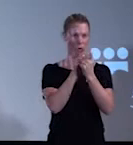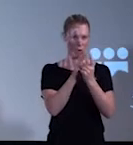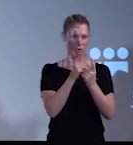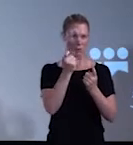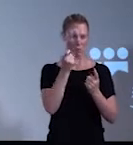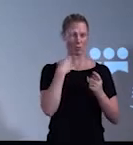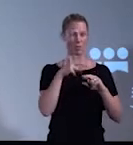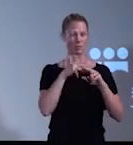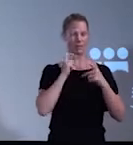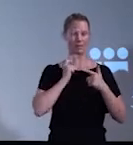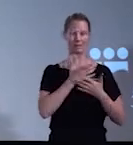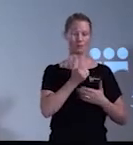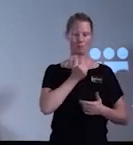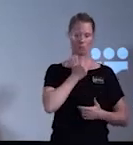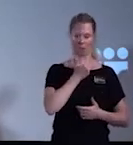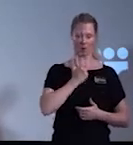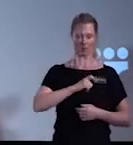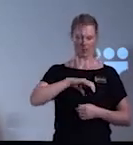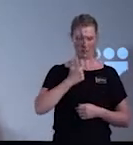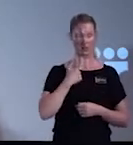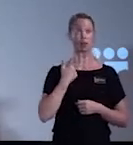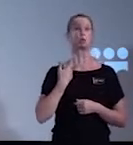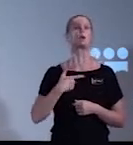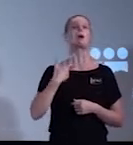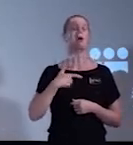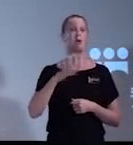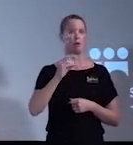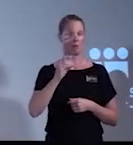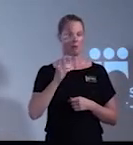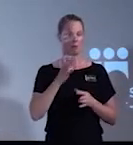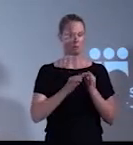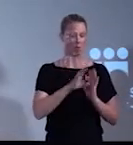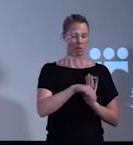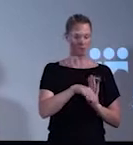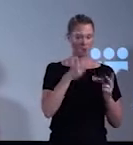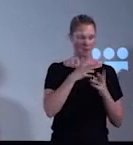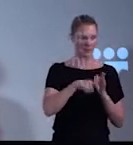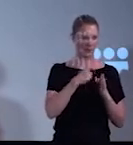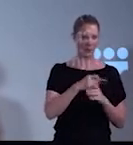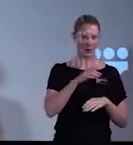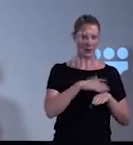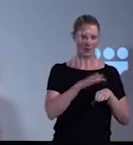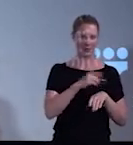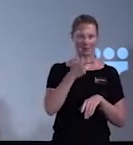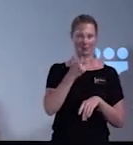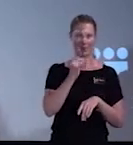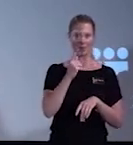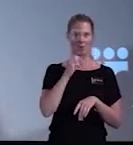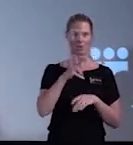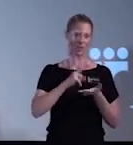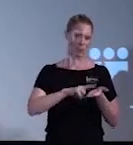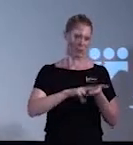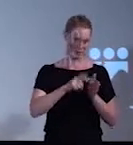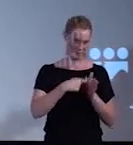Man känner igen inte bara sig själv utan man kan vara så här. Aha, vi har precis tidigare på eftermiddagen visat filmen om Katarina Taikon som är en